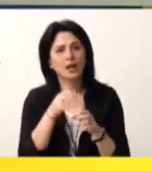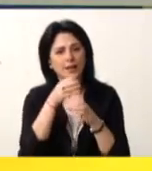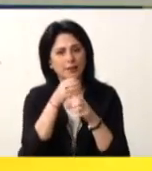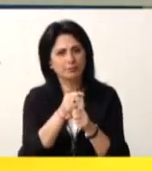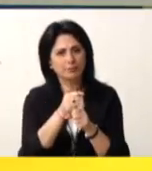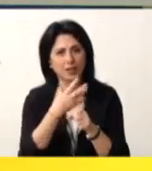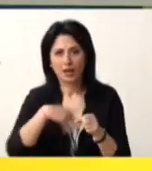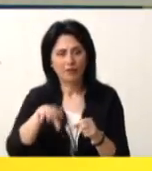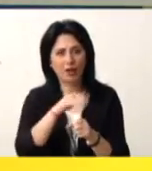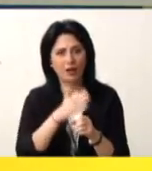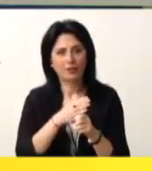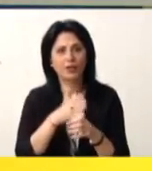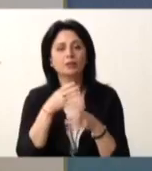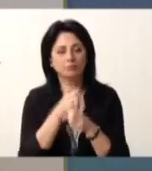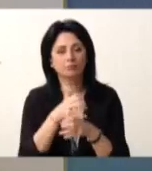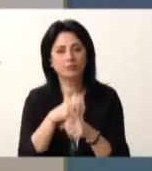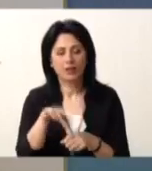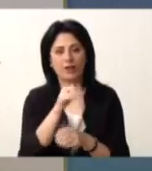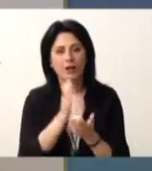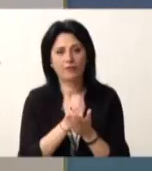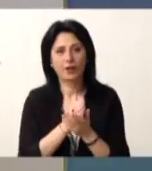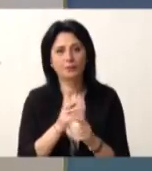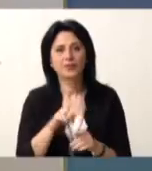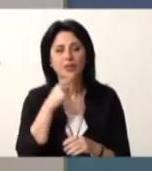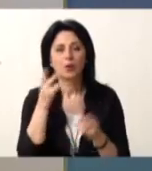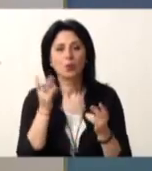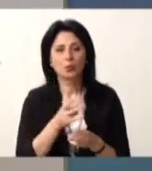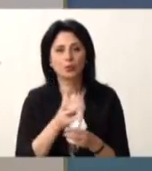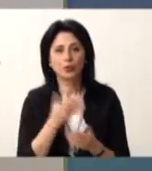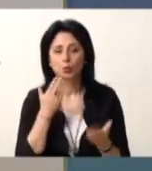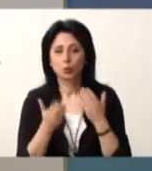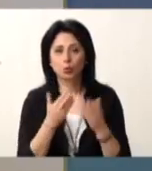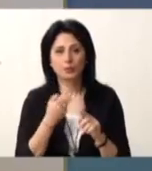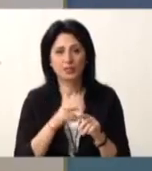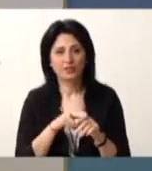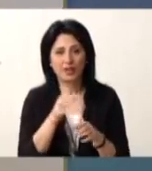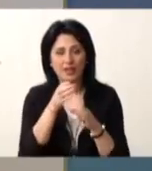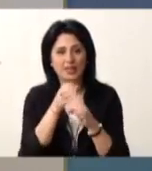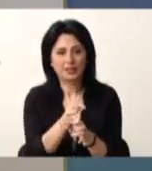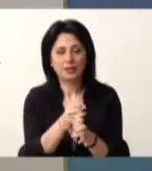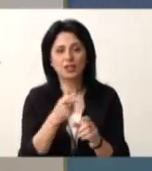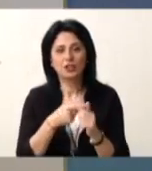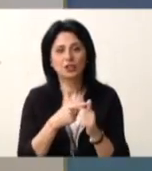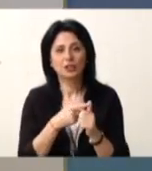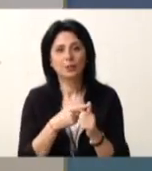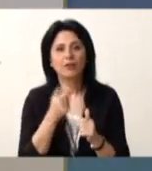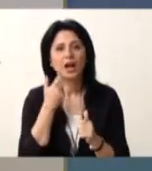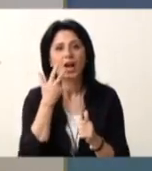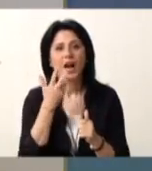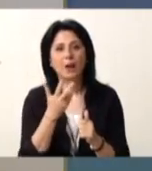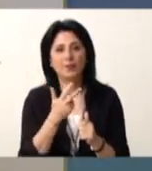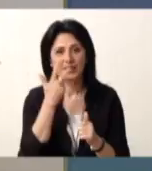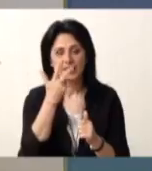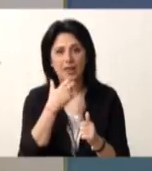შევიწროება ყველას გვაქვს, ხომ ასეა? ეს შევიწროება ყველას გვაქვს, რა თქმა უნდა. თუმცა ეს შევიწროებები, ეს რამოდენიმე